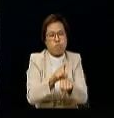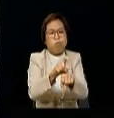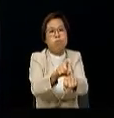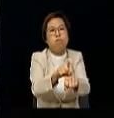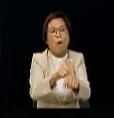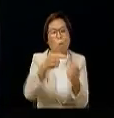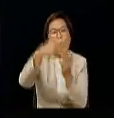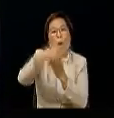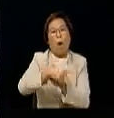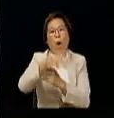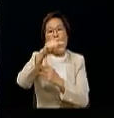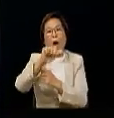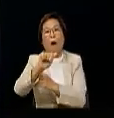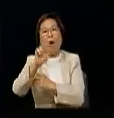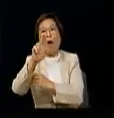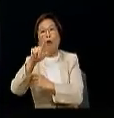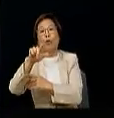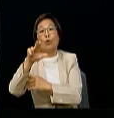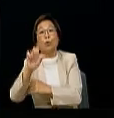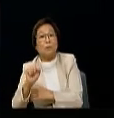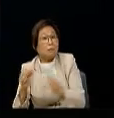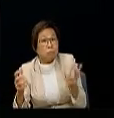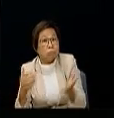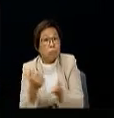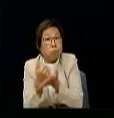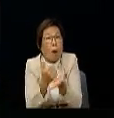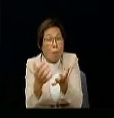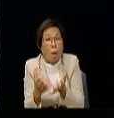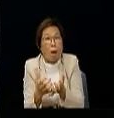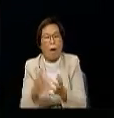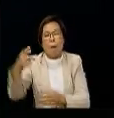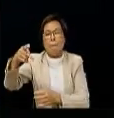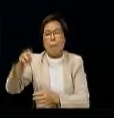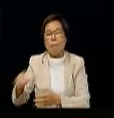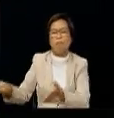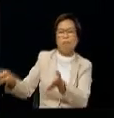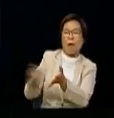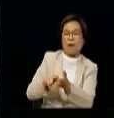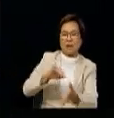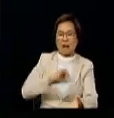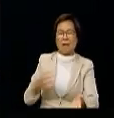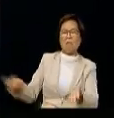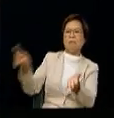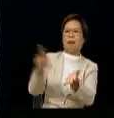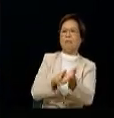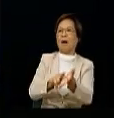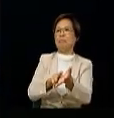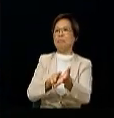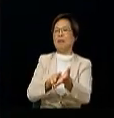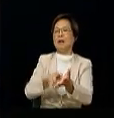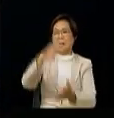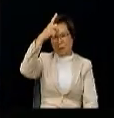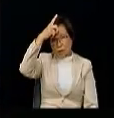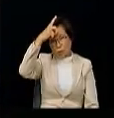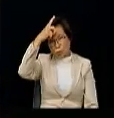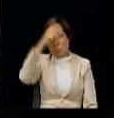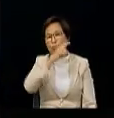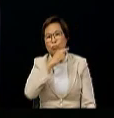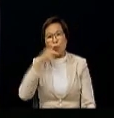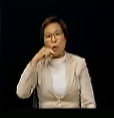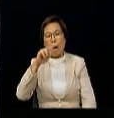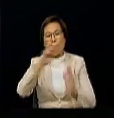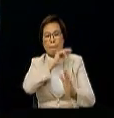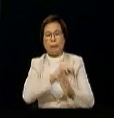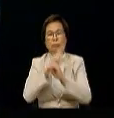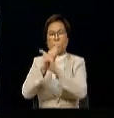alkus Cahya Perdana Menteri buat kenyataan Saiba kenyataan Ratu seni Islam Menteri